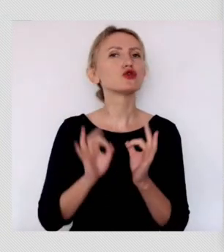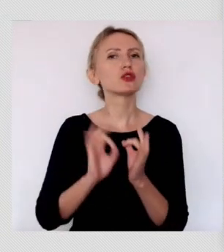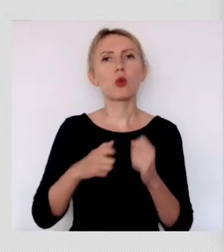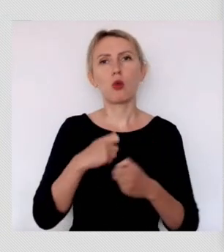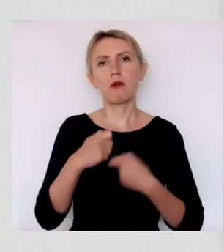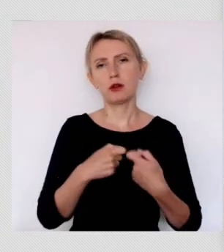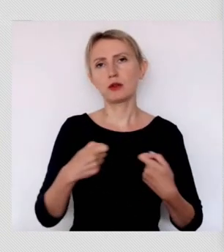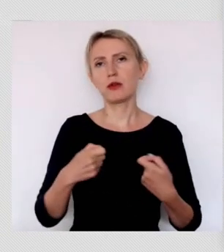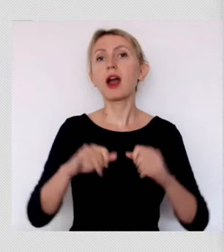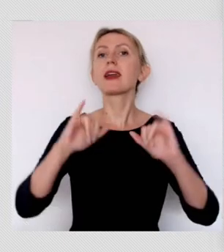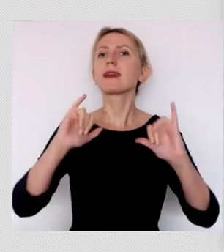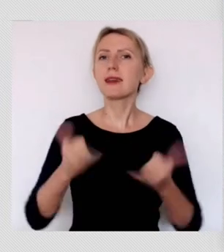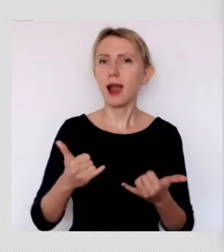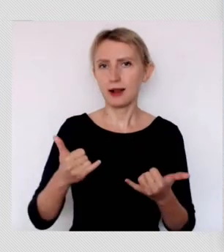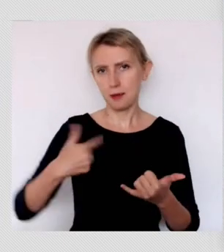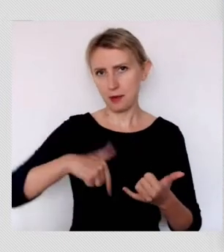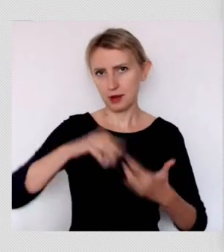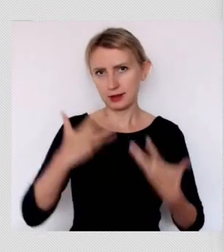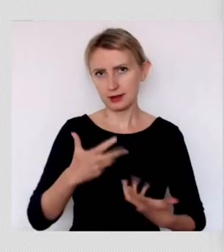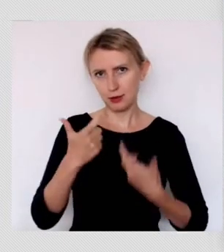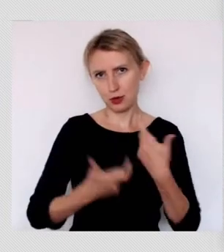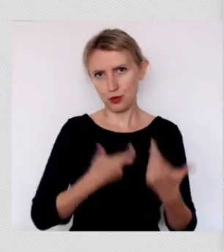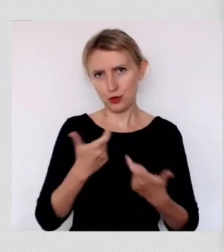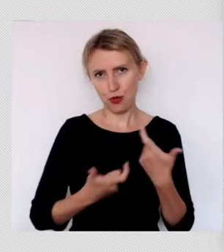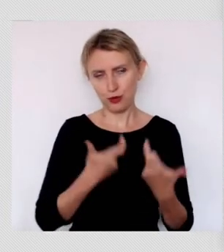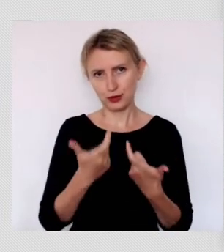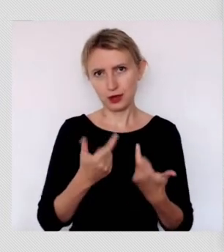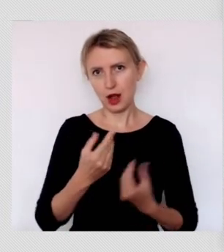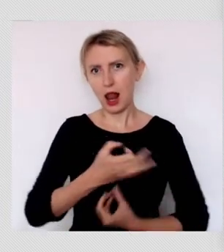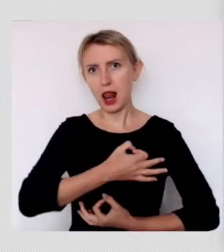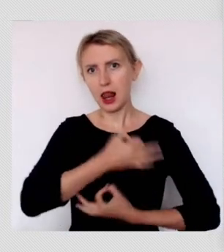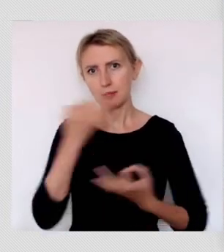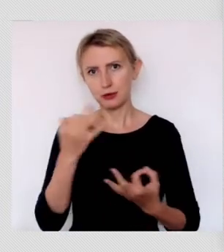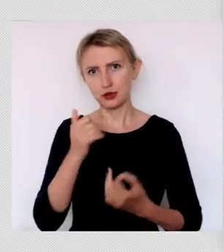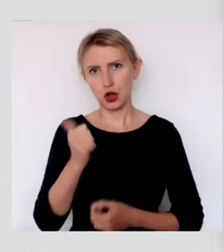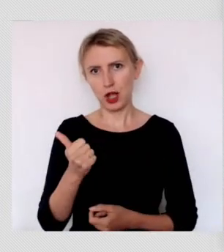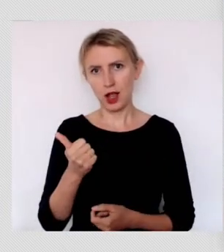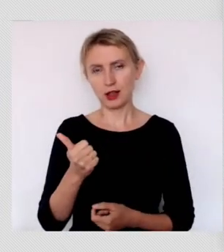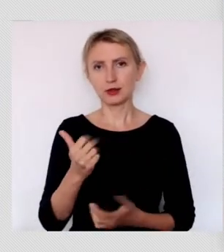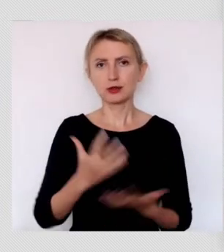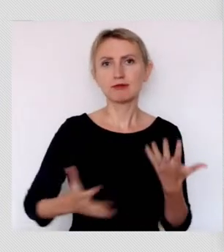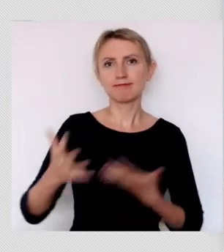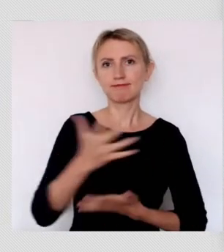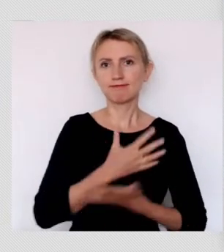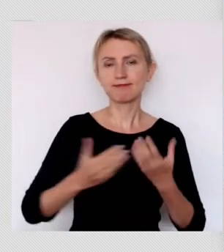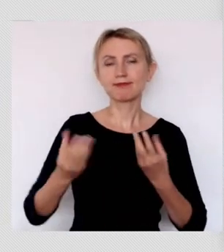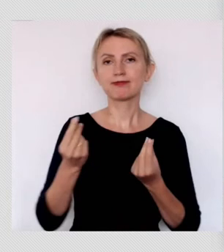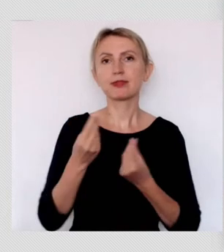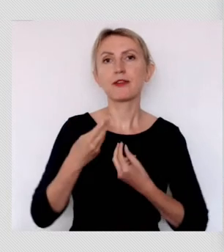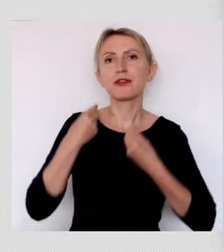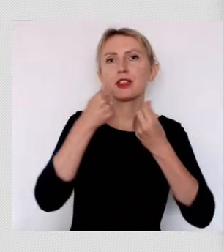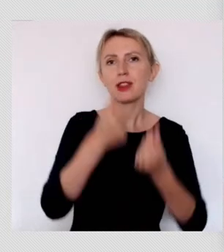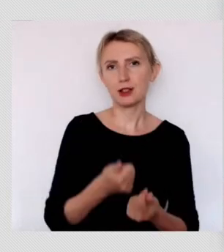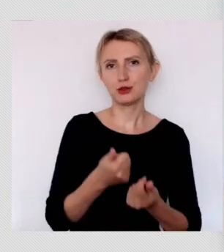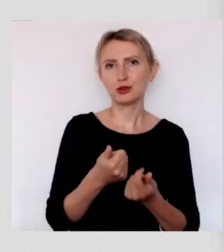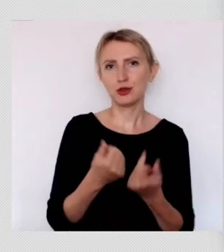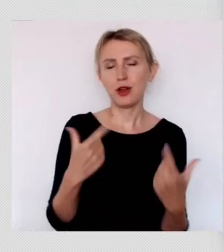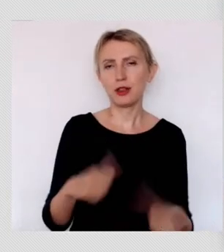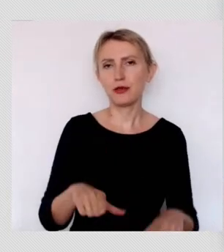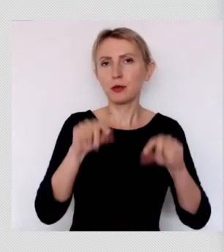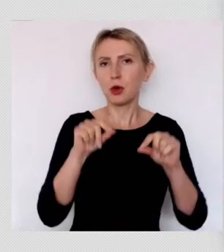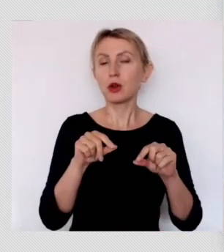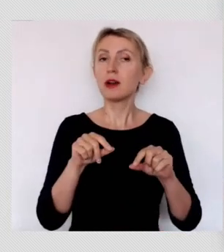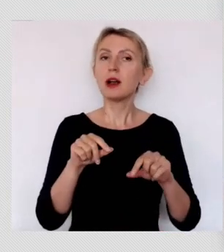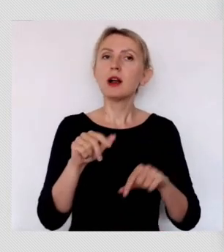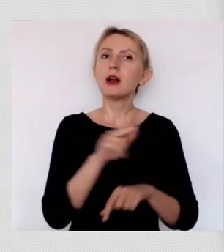W jaki sposób chcemy osiągnąć lepszą jakość gromadzenia środków na finansowanie wyborów od